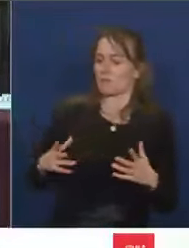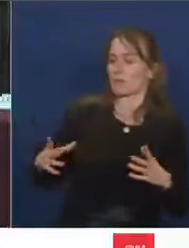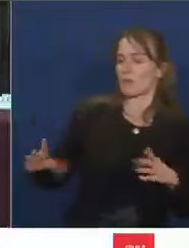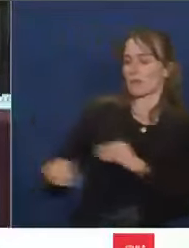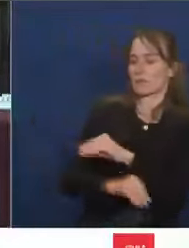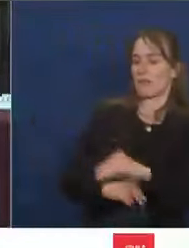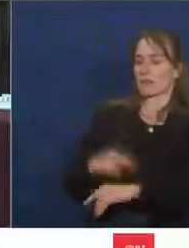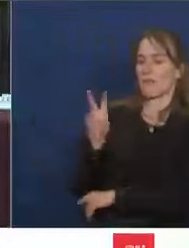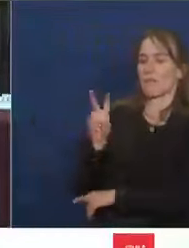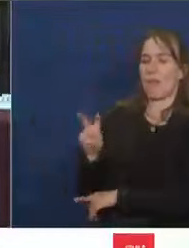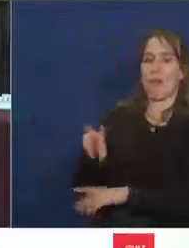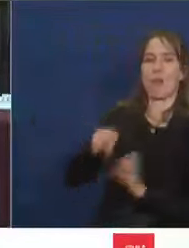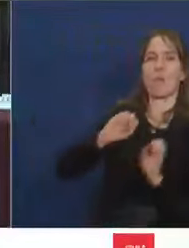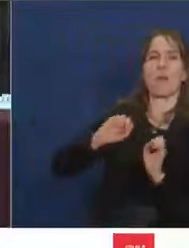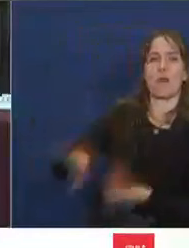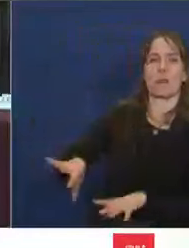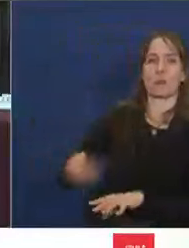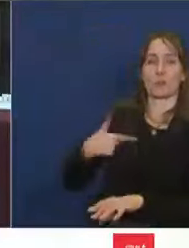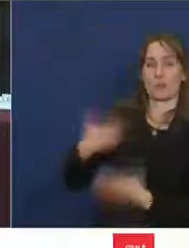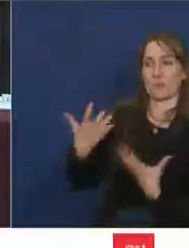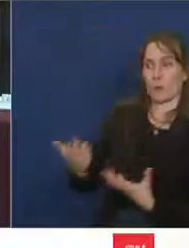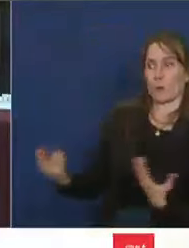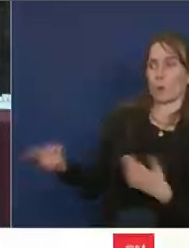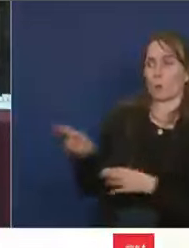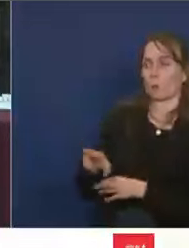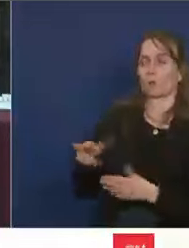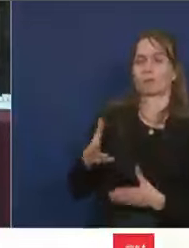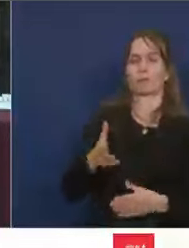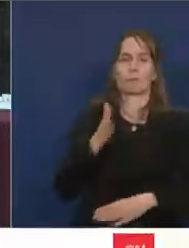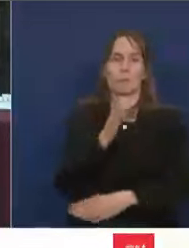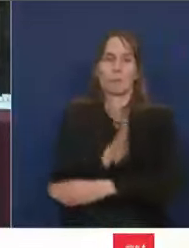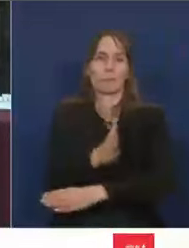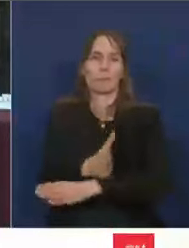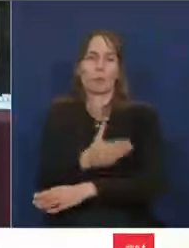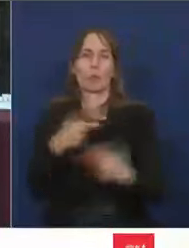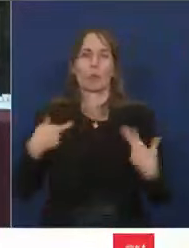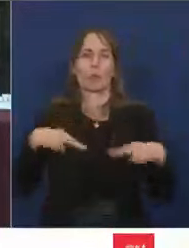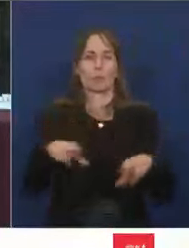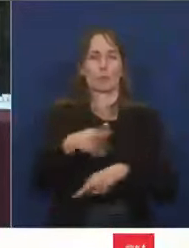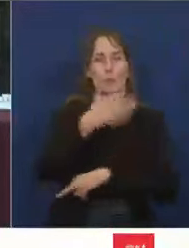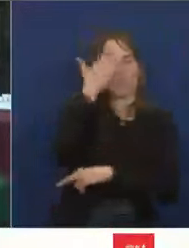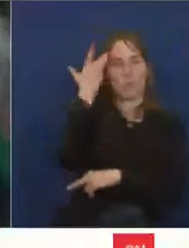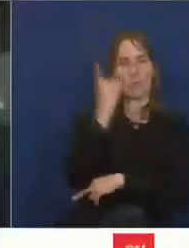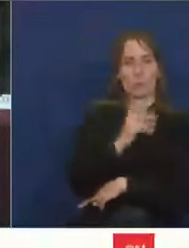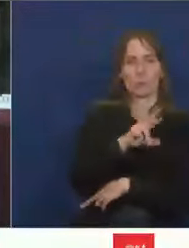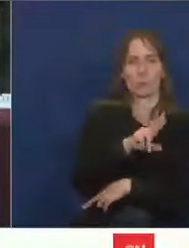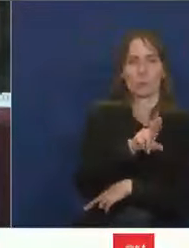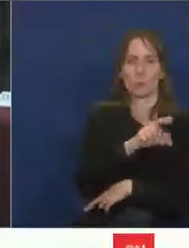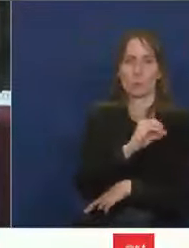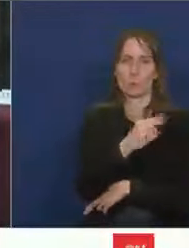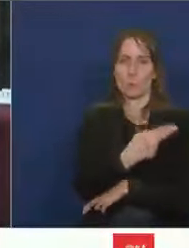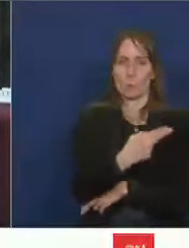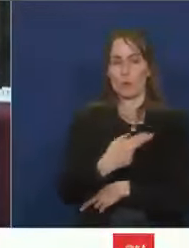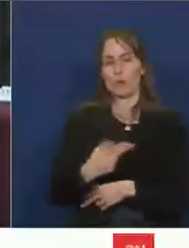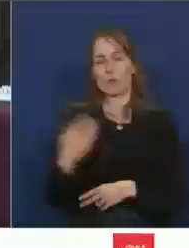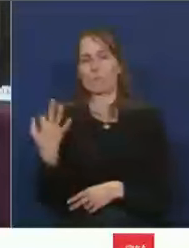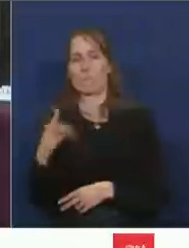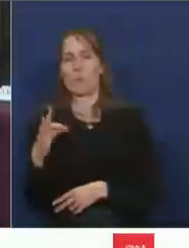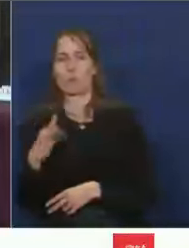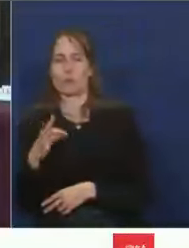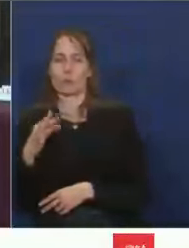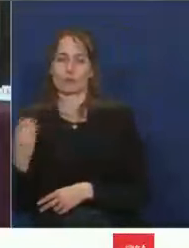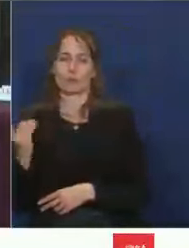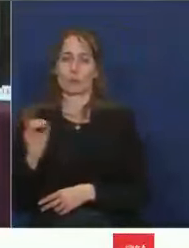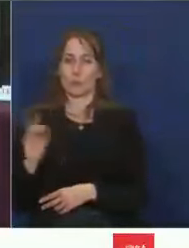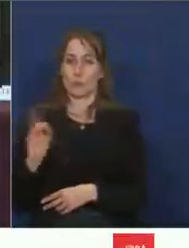ouvert aux Lillois à l'angle de la rue Saint-Druon et Faubourg de Roubaix. C'est évidemment une heureuse initiative qui